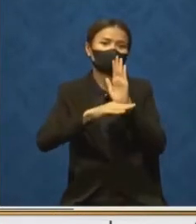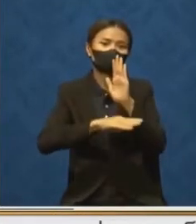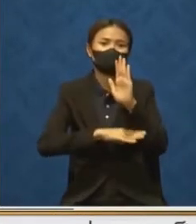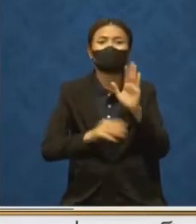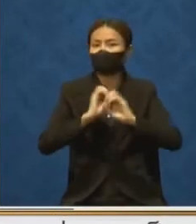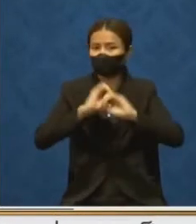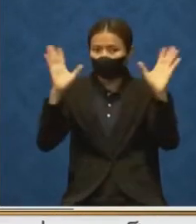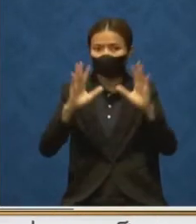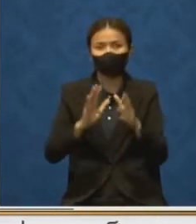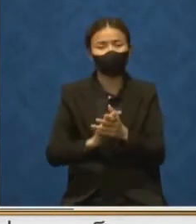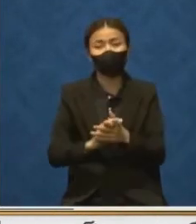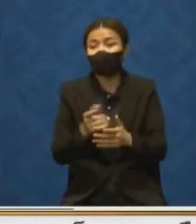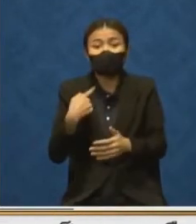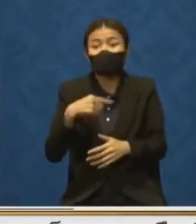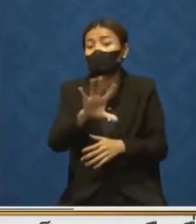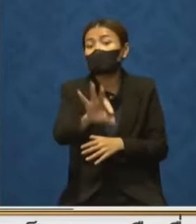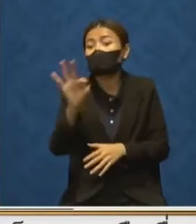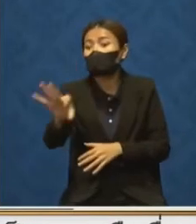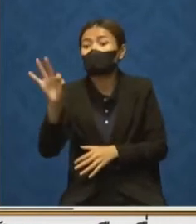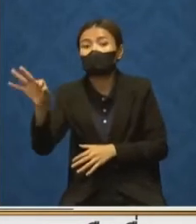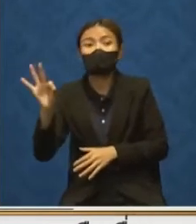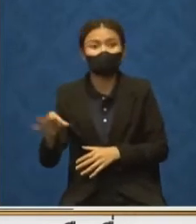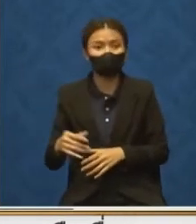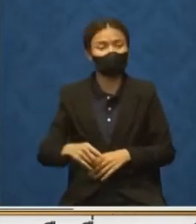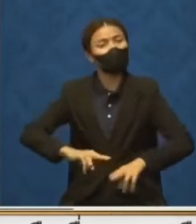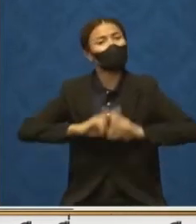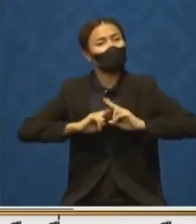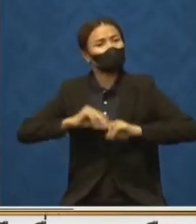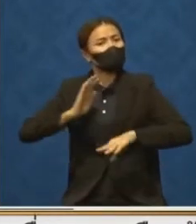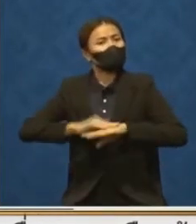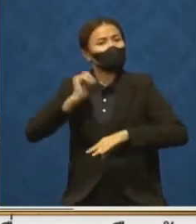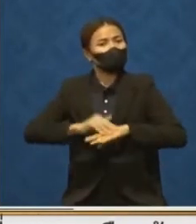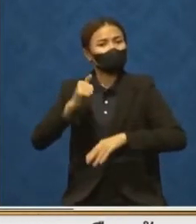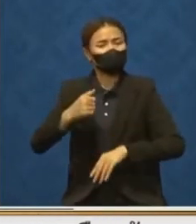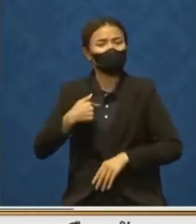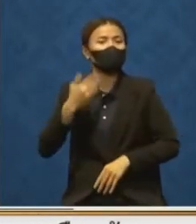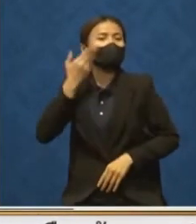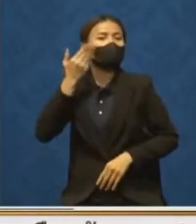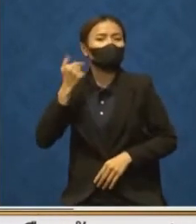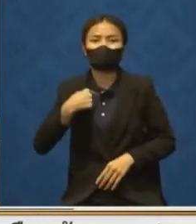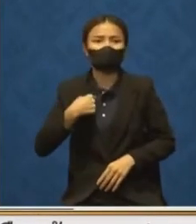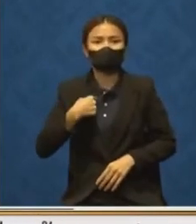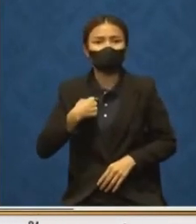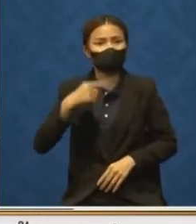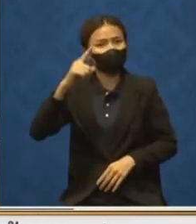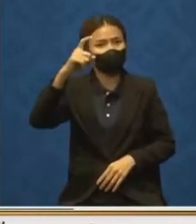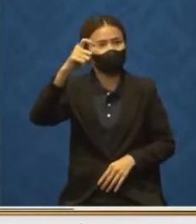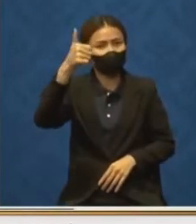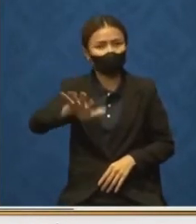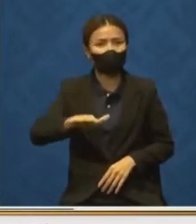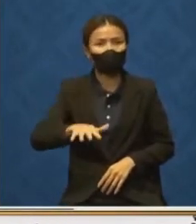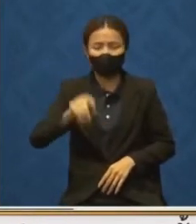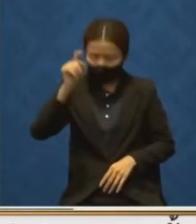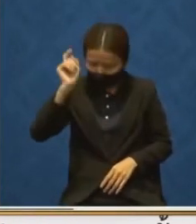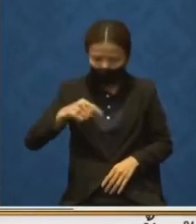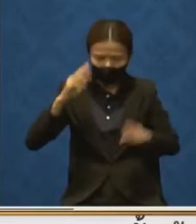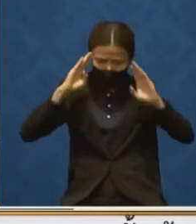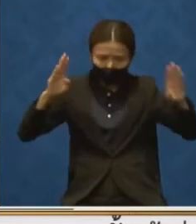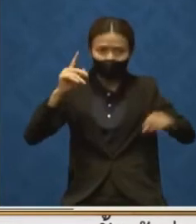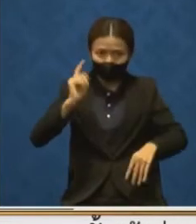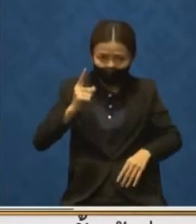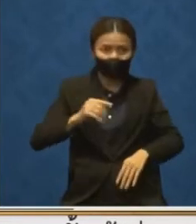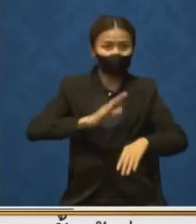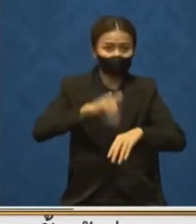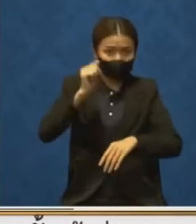างว่าไม่ใช่ใครก็ได้นะหรืออุปโลกตัวเองเป็นผู้เชี่ยวชาญขึ้นมาไม่ได้ฮะต้องเชี่ยวชาญจริง